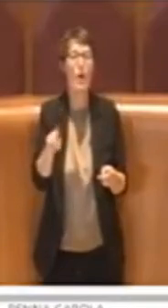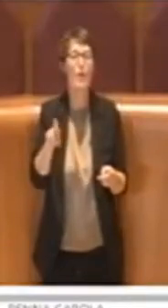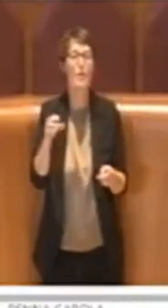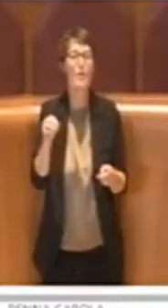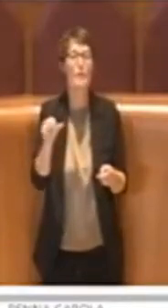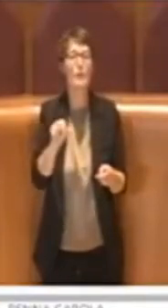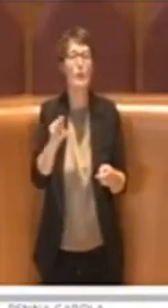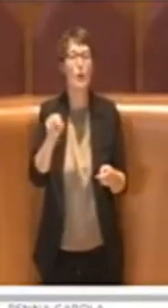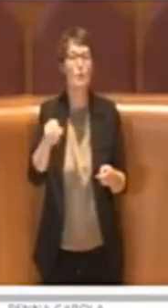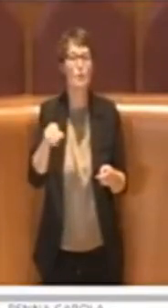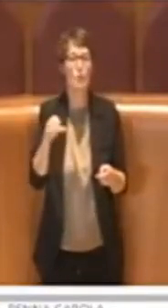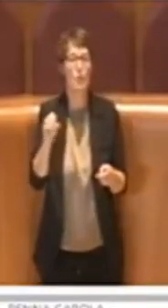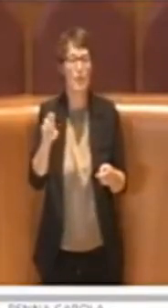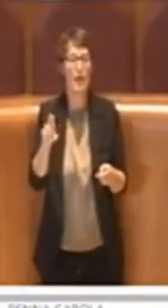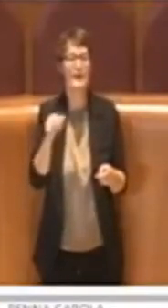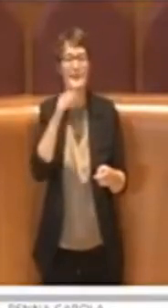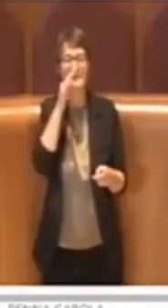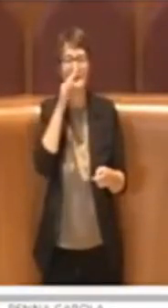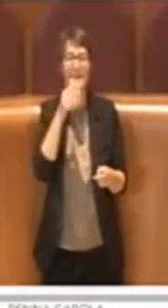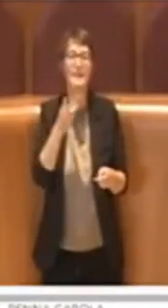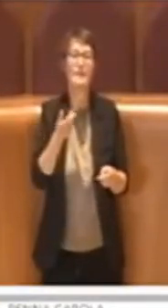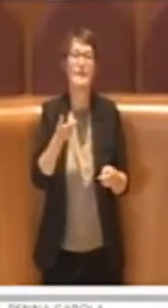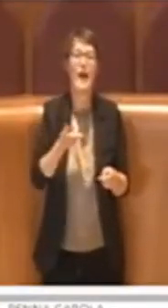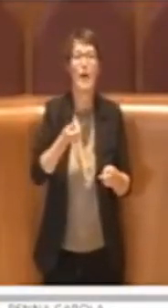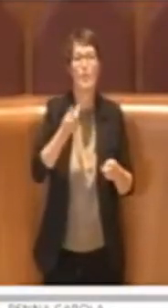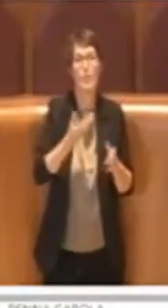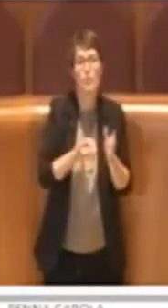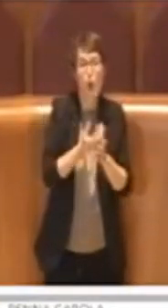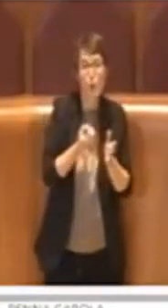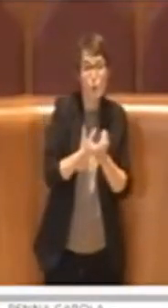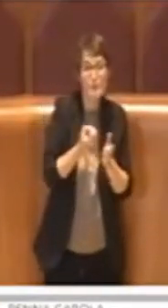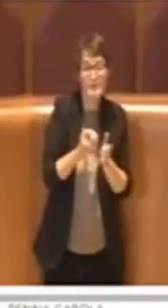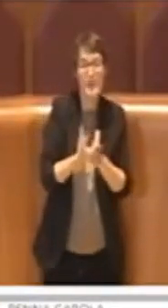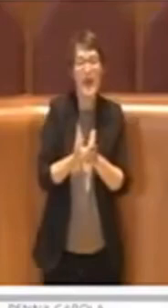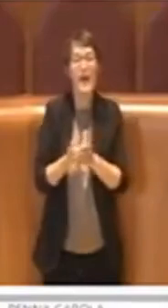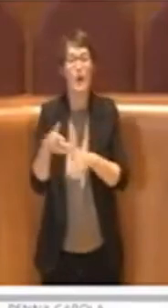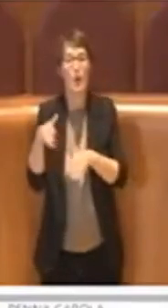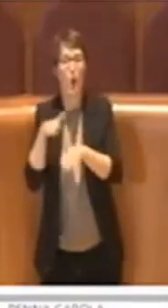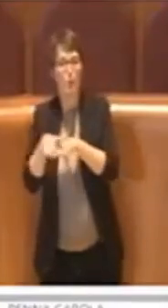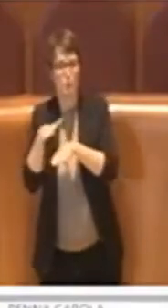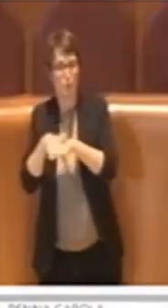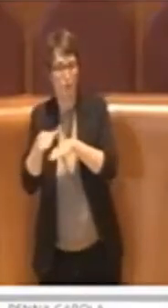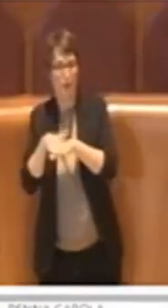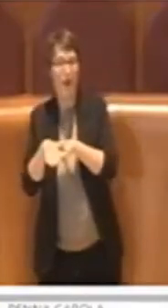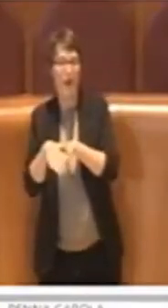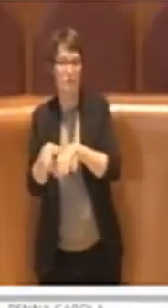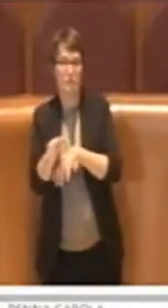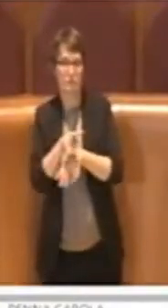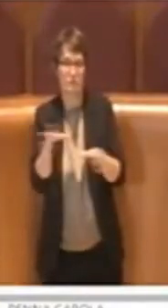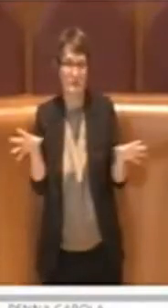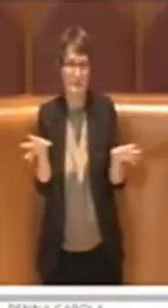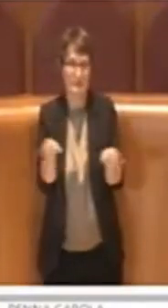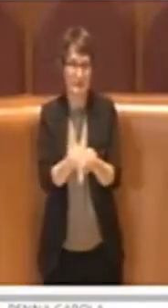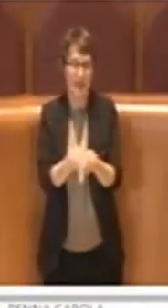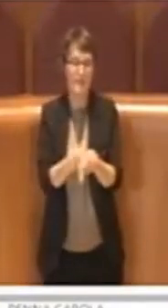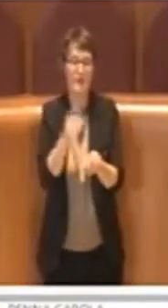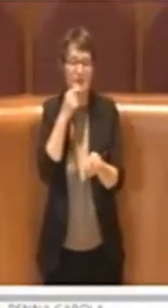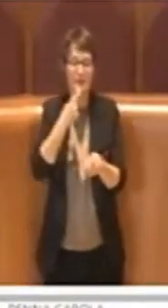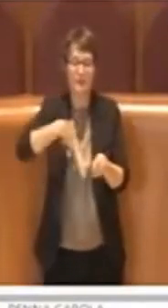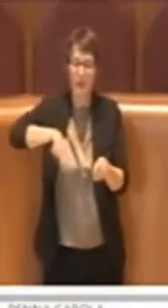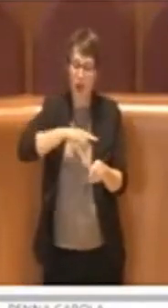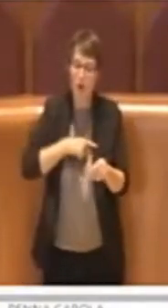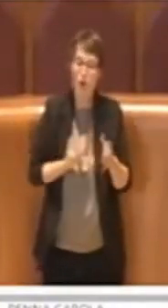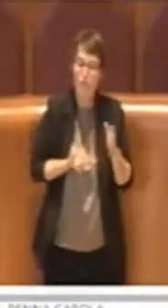tra le parole producer e consumer. Quindi noi stessi produciamo l'energia e la produciamo pulita e noi stessa ce la